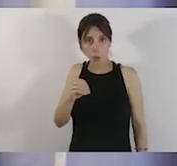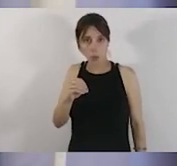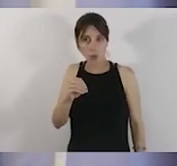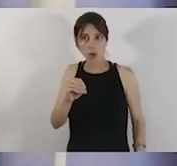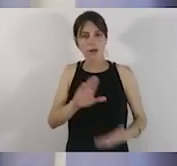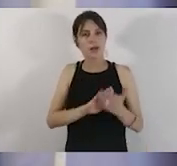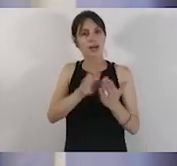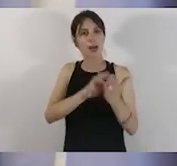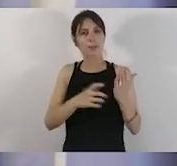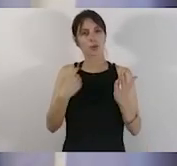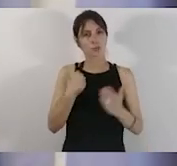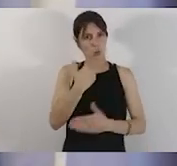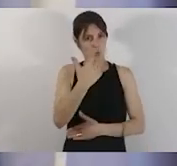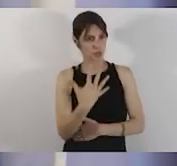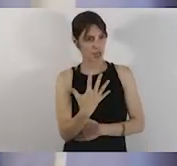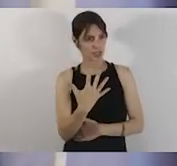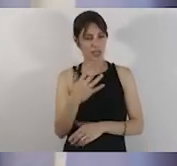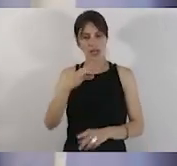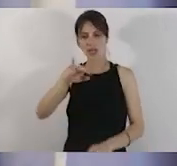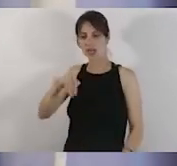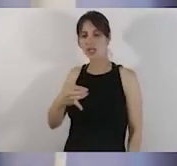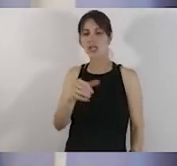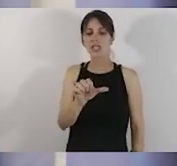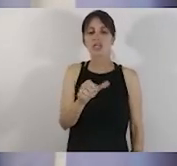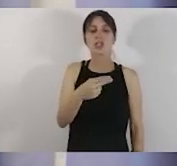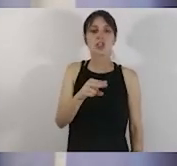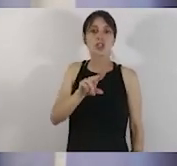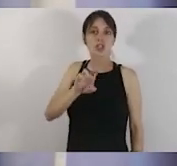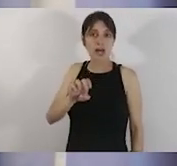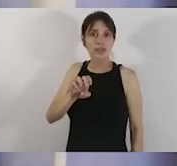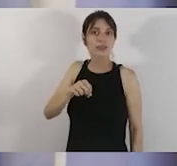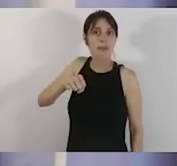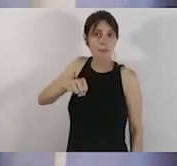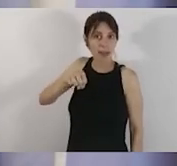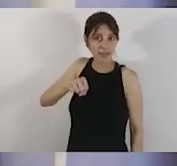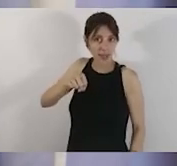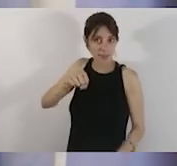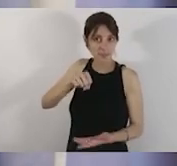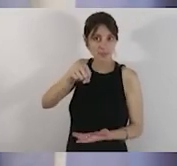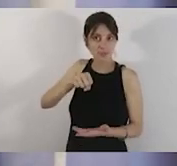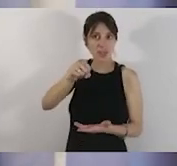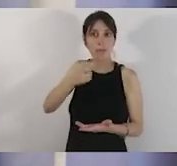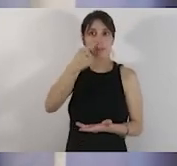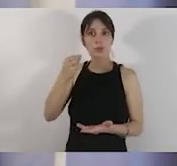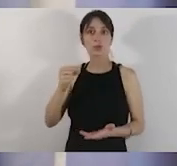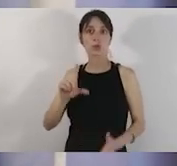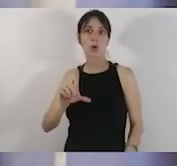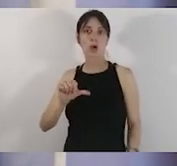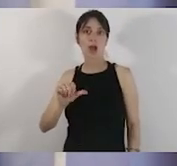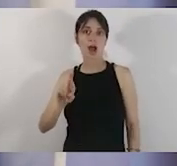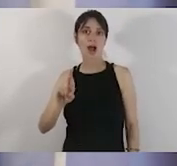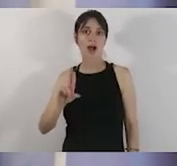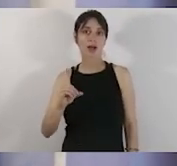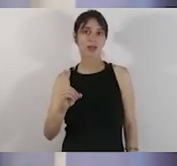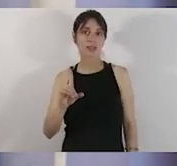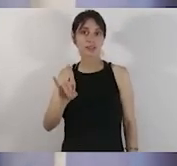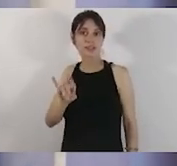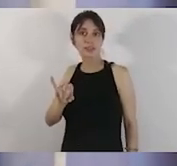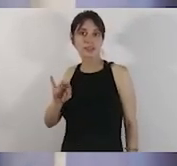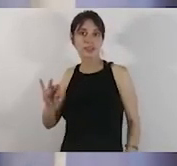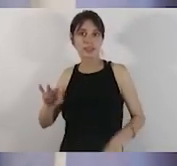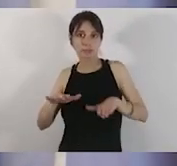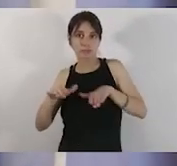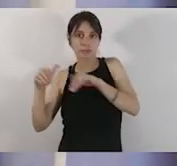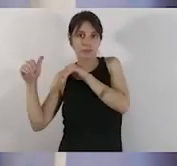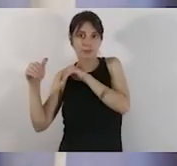Le rapport numéro 5, c'est Jeanne Panier. Donc, Monsieur Lardit se déporte. Alors, nous en sommes au rapport numéro